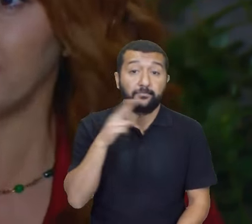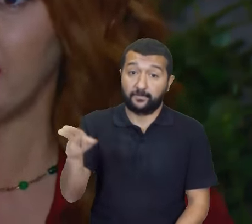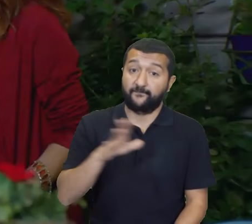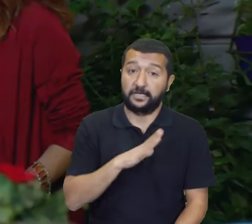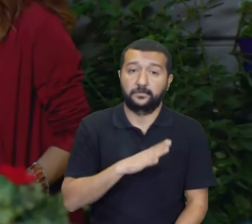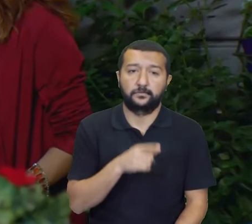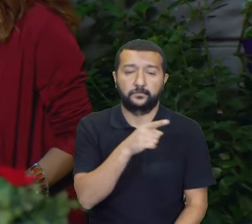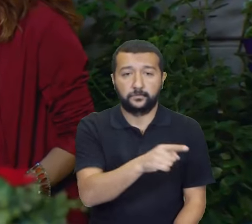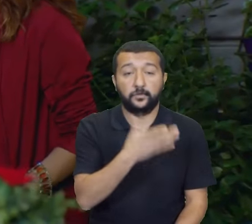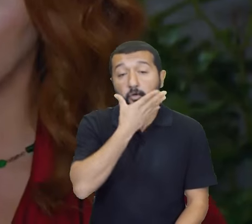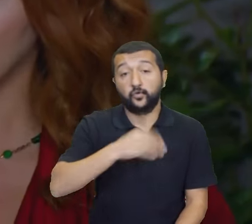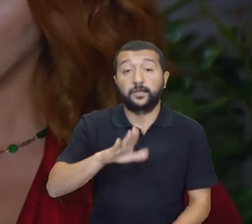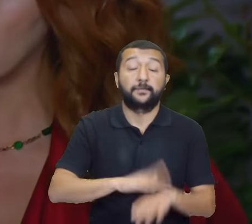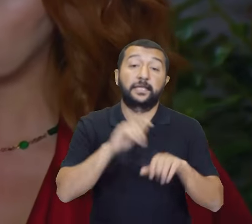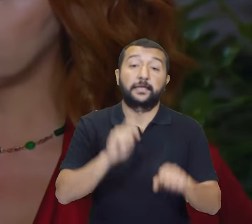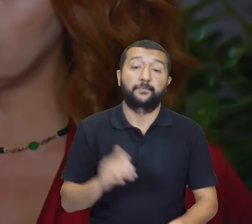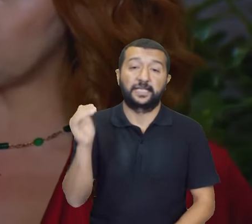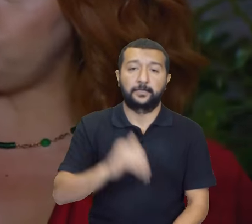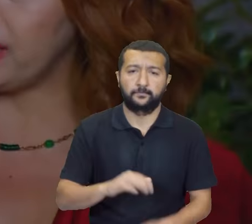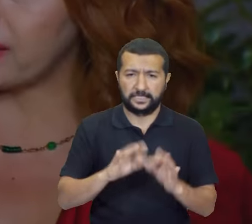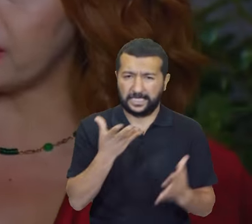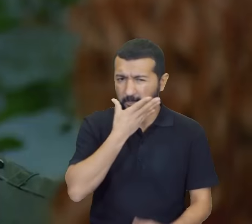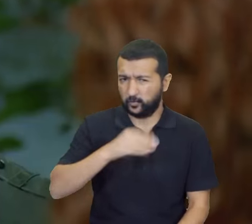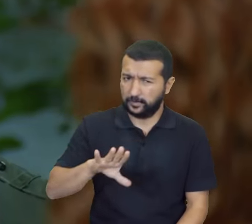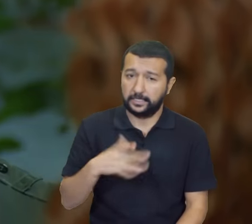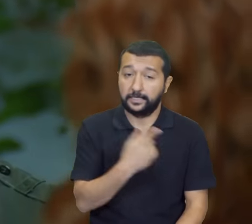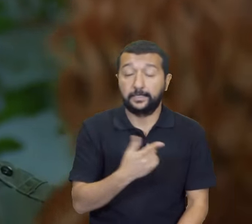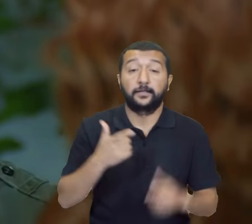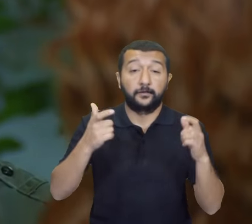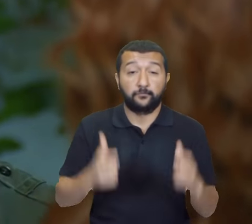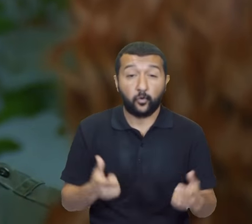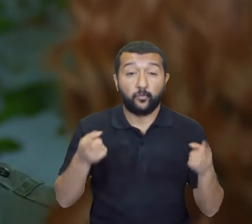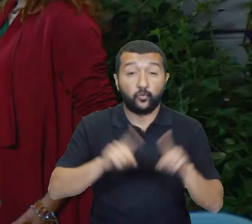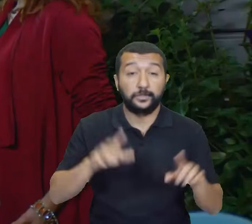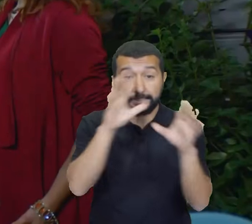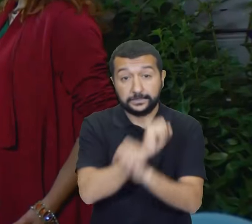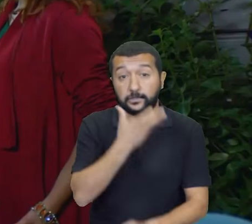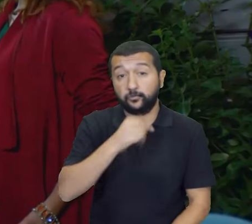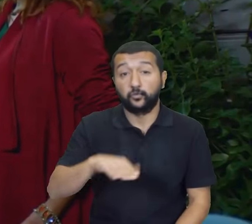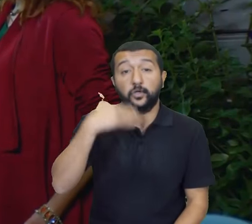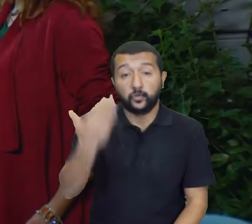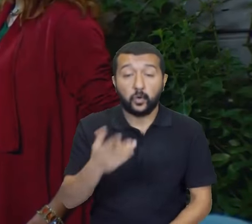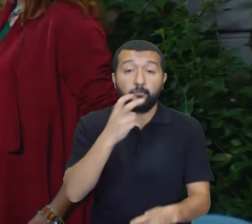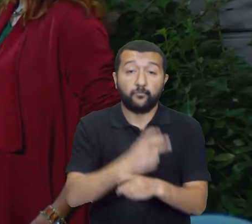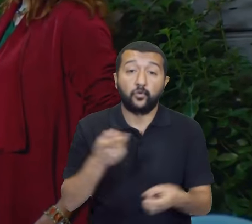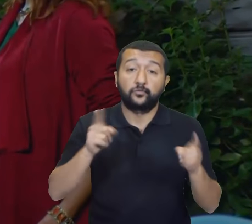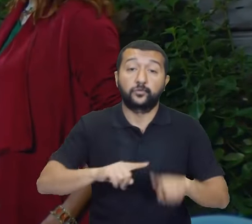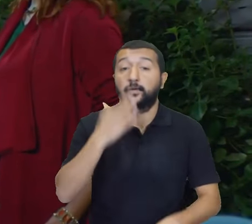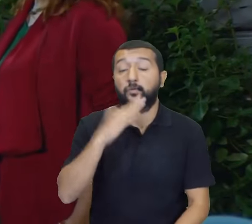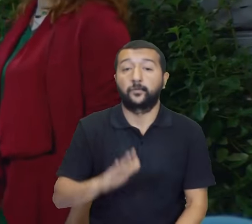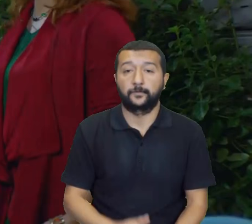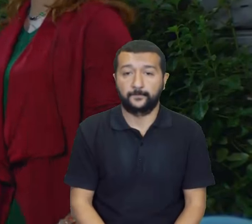Ablam içeride. Jübile mi yapmaya geldim? Ne jübilesi? Tenhalarda buluşma jübilesi. Bundan sonra tenhalarda buluşmak